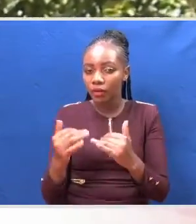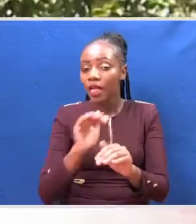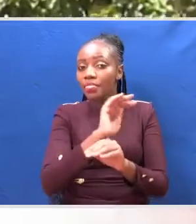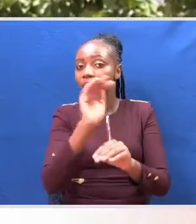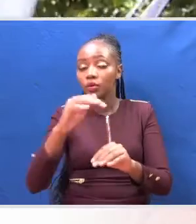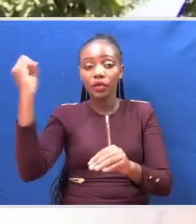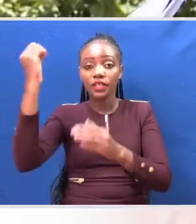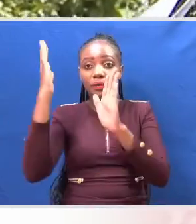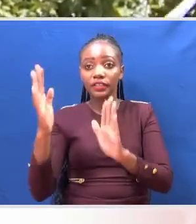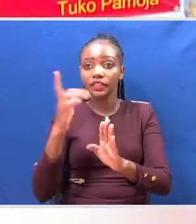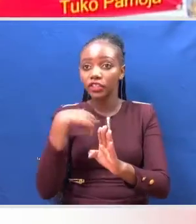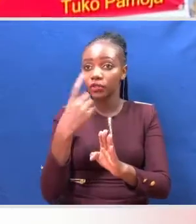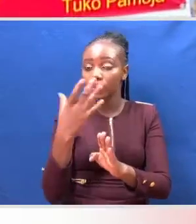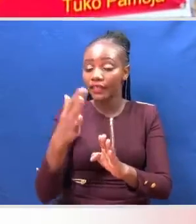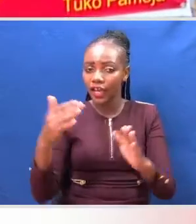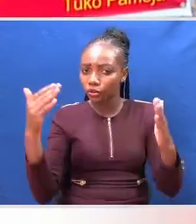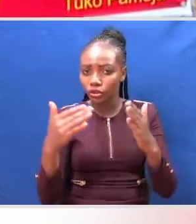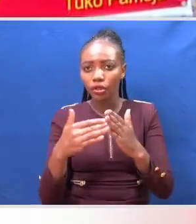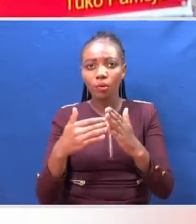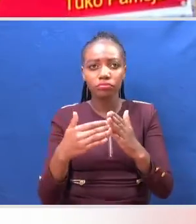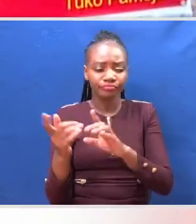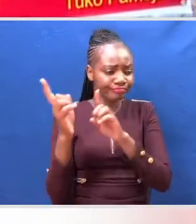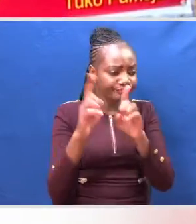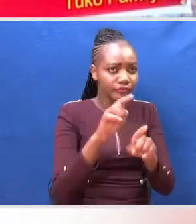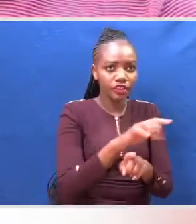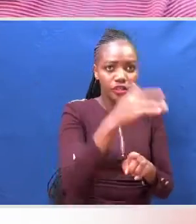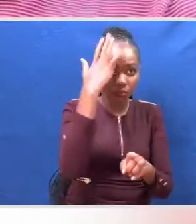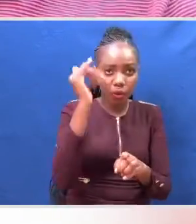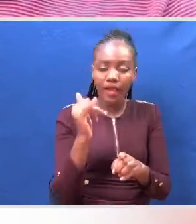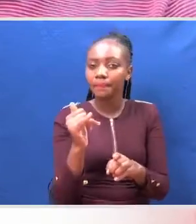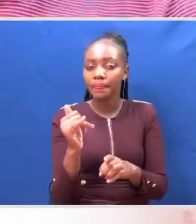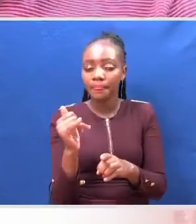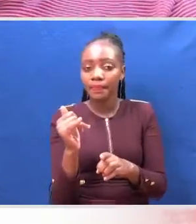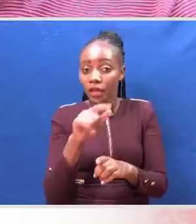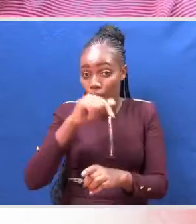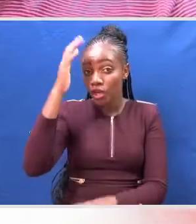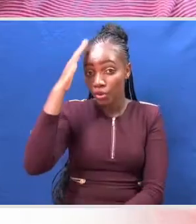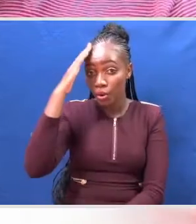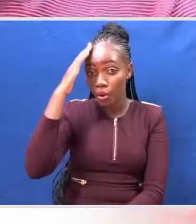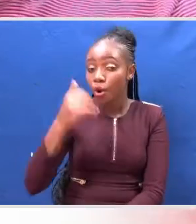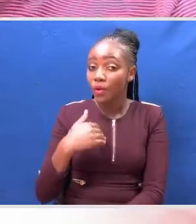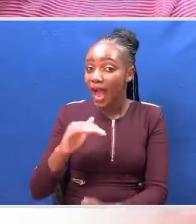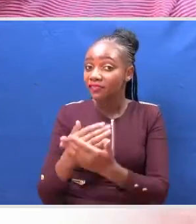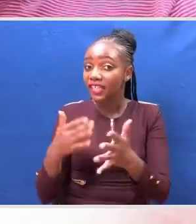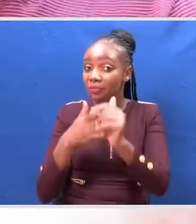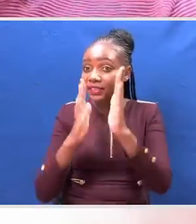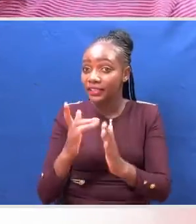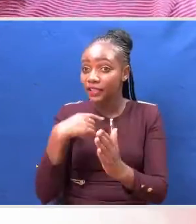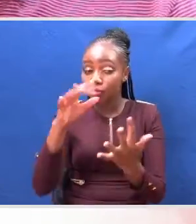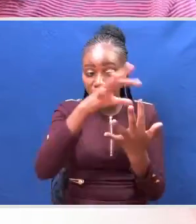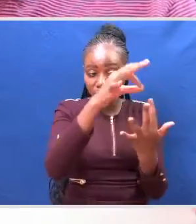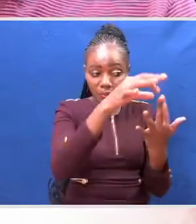kwa wanasiasa walio vitini kutoingilia uchaguzi huu, kwani wameanza kuingilia. Tumegundua ya kwamba kuna viongozi ambao